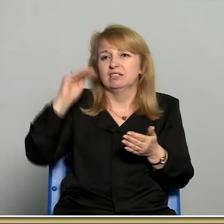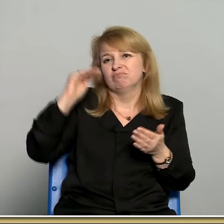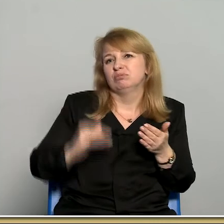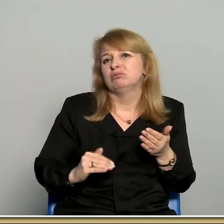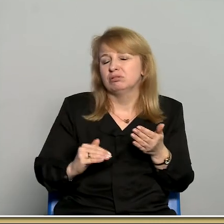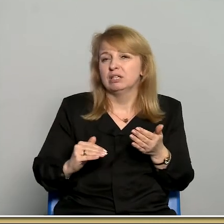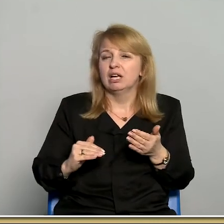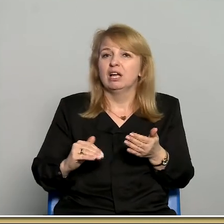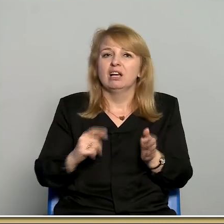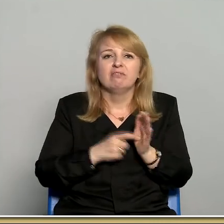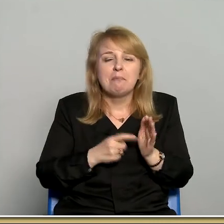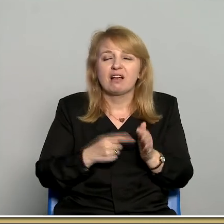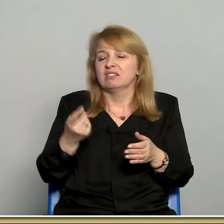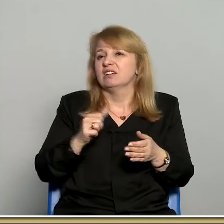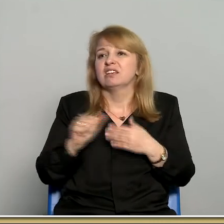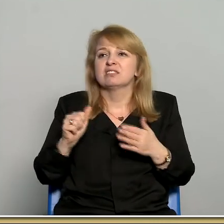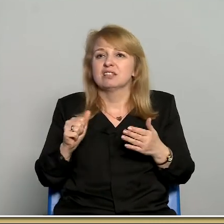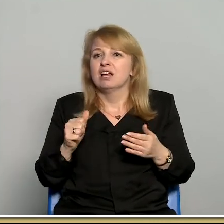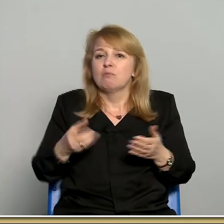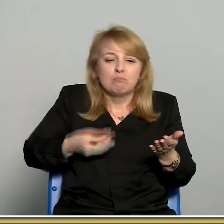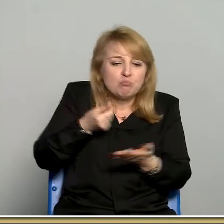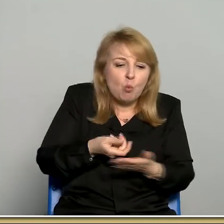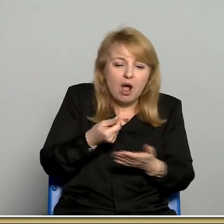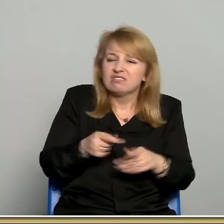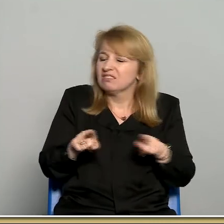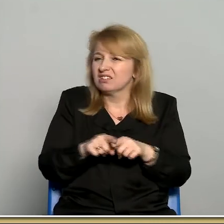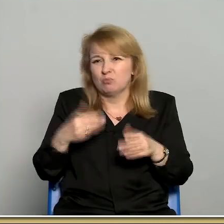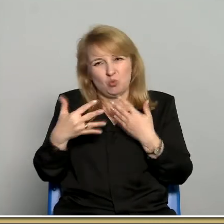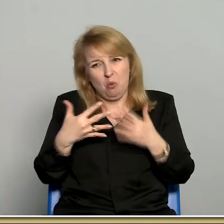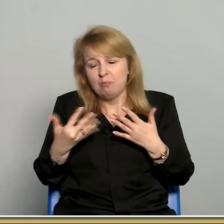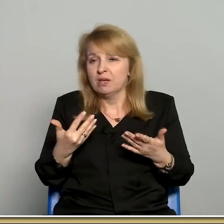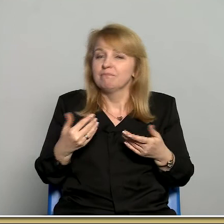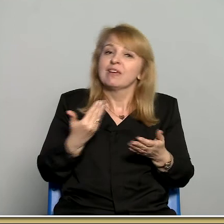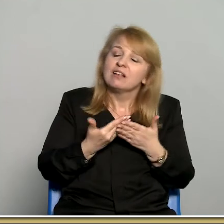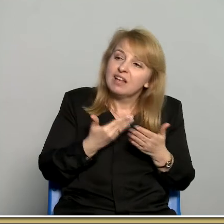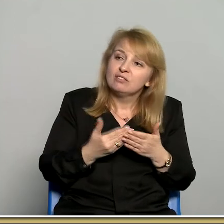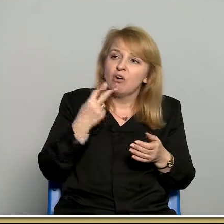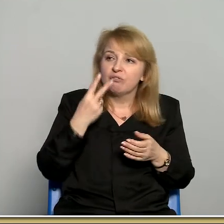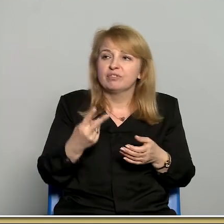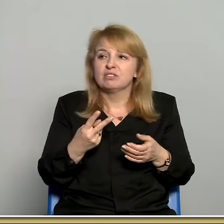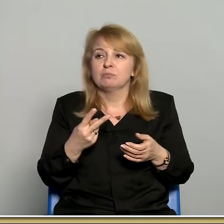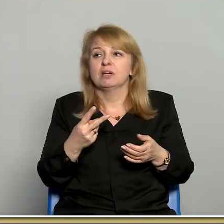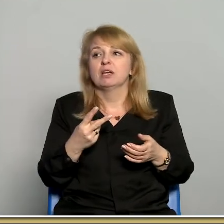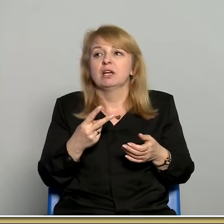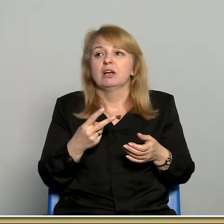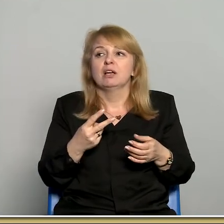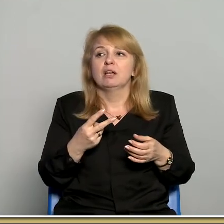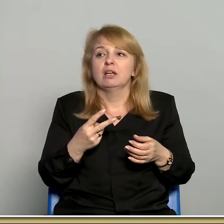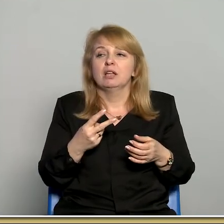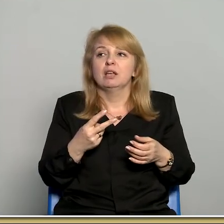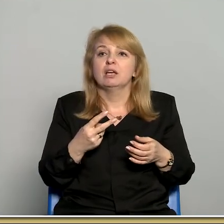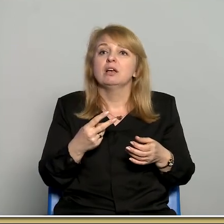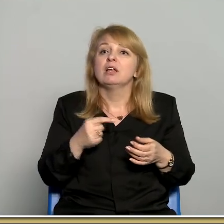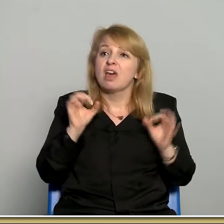niskich walorach, jeżeli chodzi o czynnik płacowy. Bardzo często w to